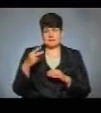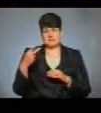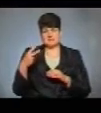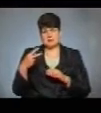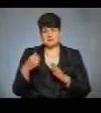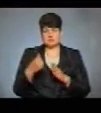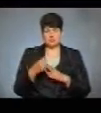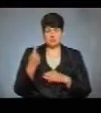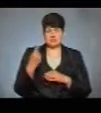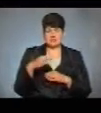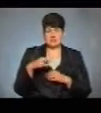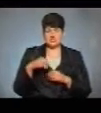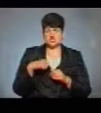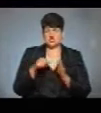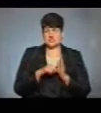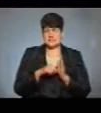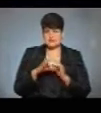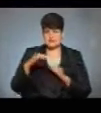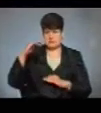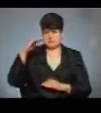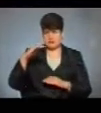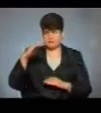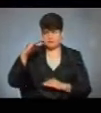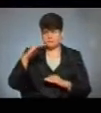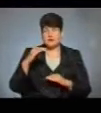до 1,60. Близькість